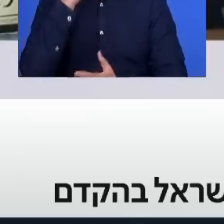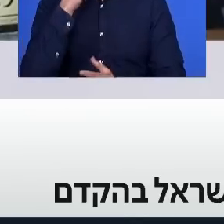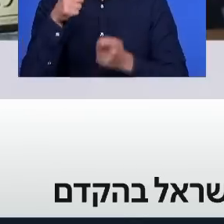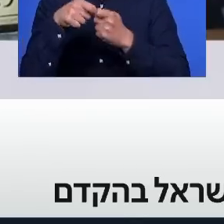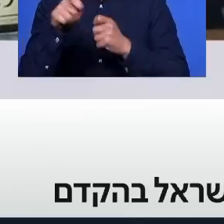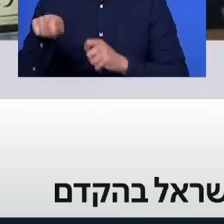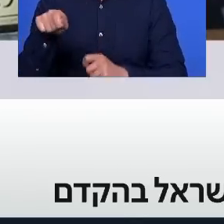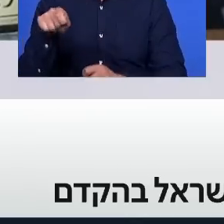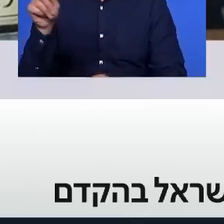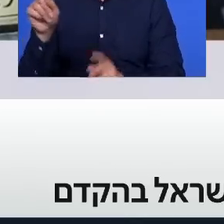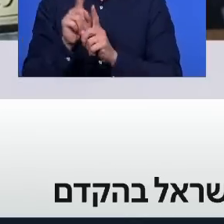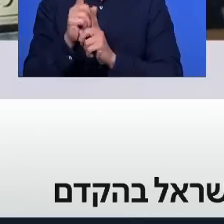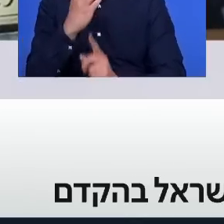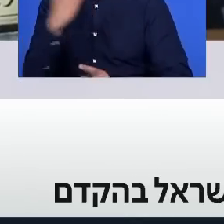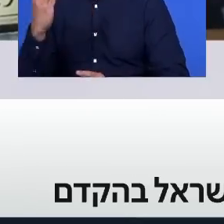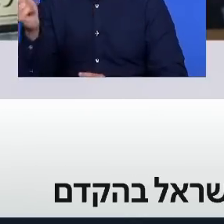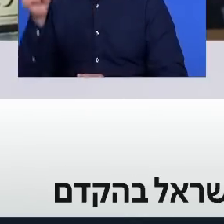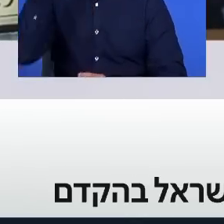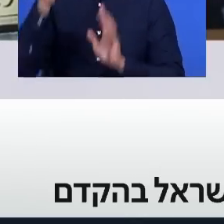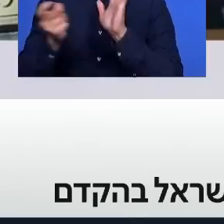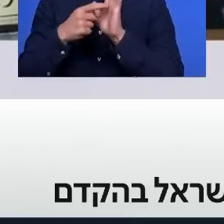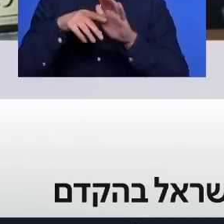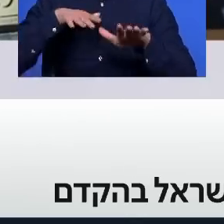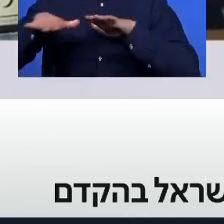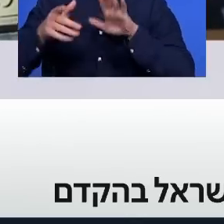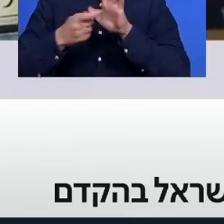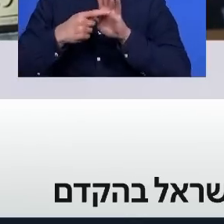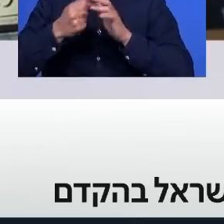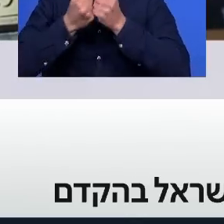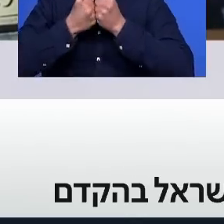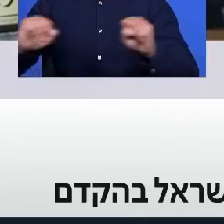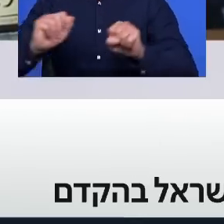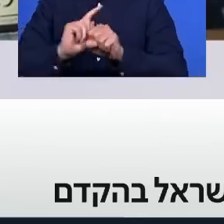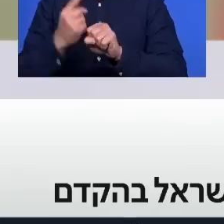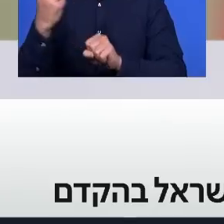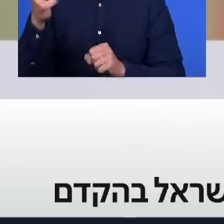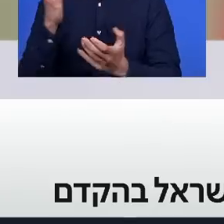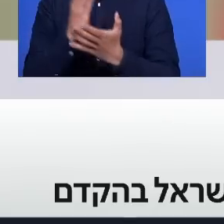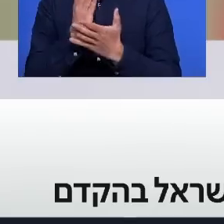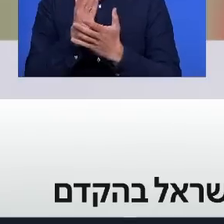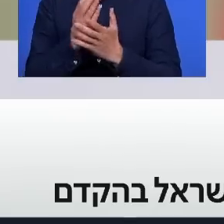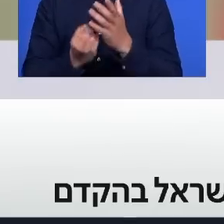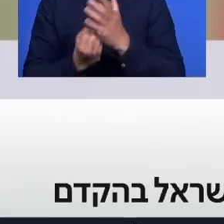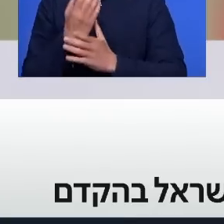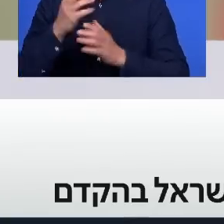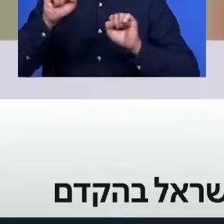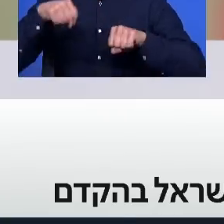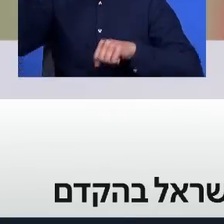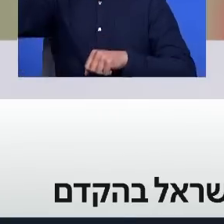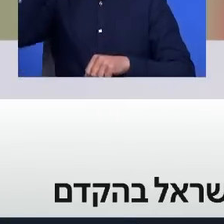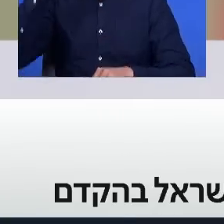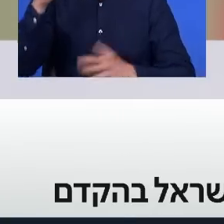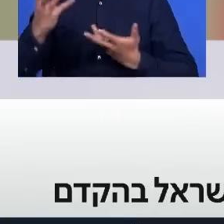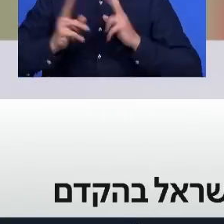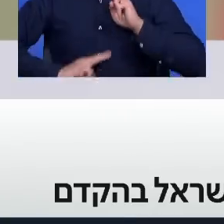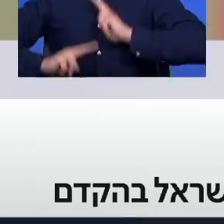פרלמנט לעומתיים בירדן, מבקשים מהממשלה ואפילו דורשים להביא לשחרורו באופן מיידי, כלומר זה כבר יוצר למלך עבדאללה בעיות מבית.